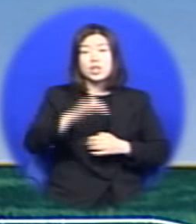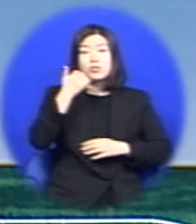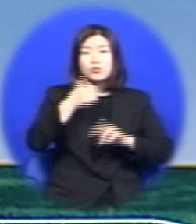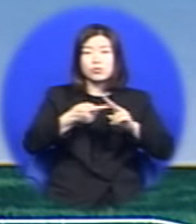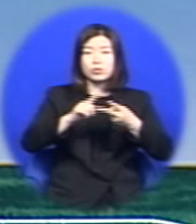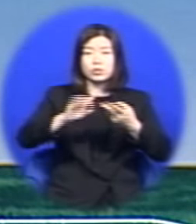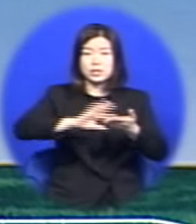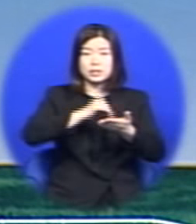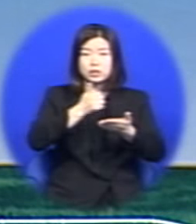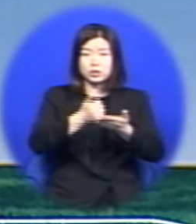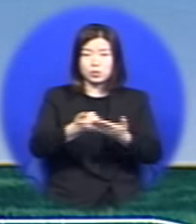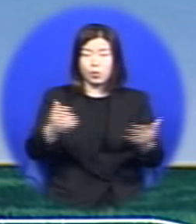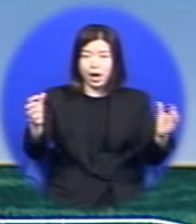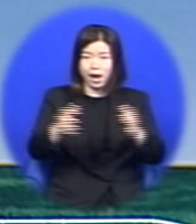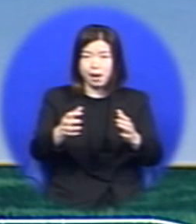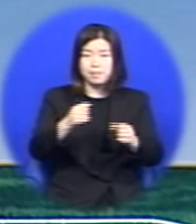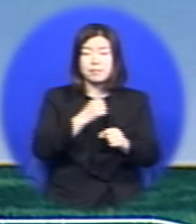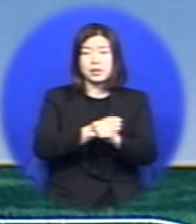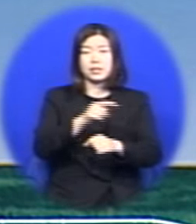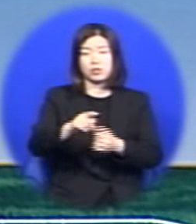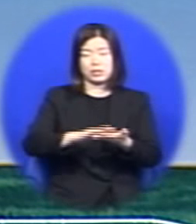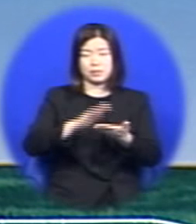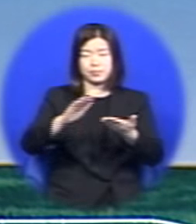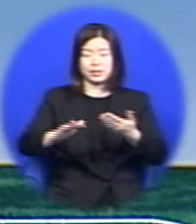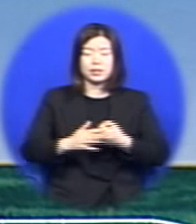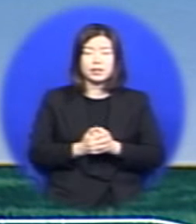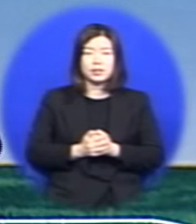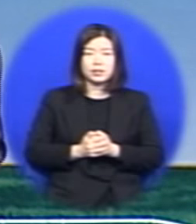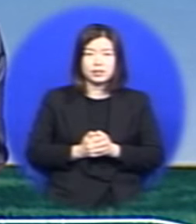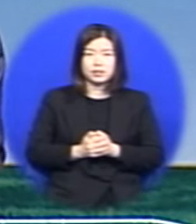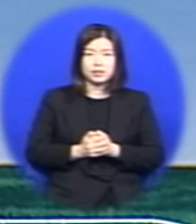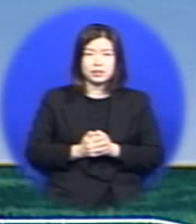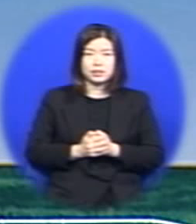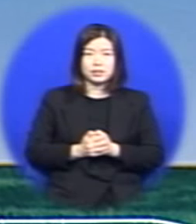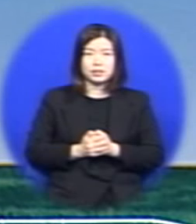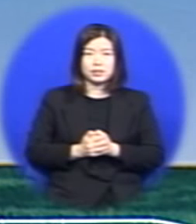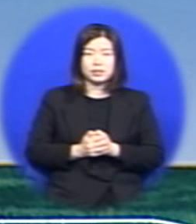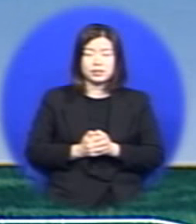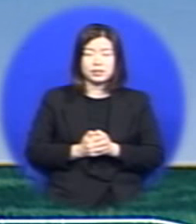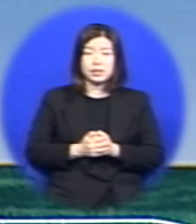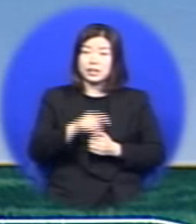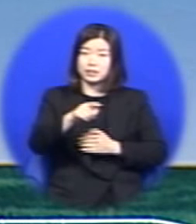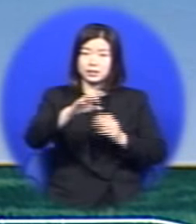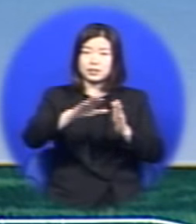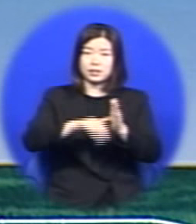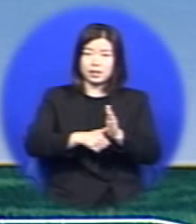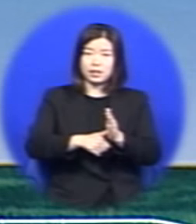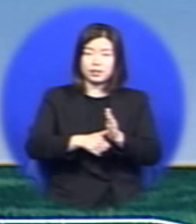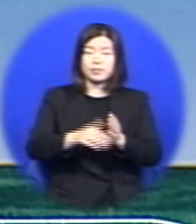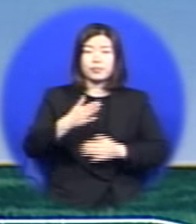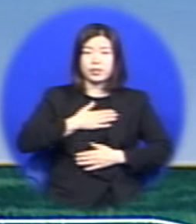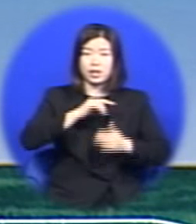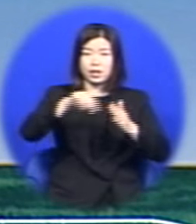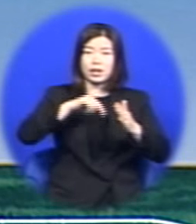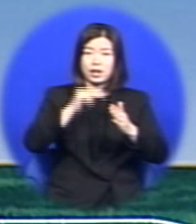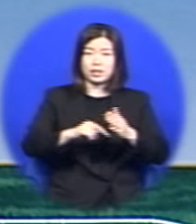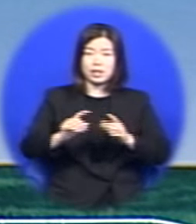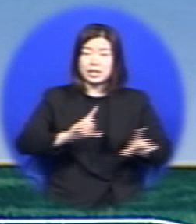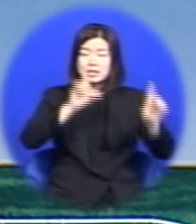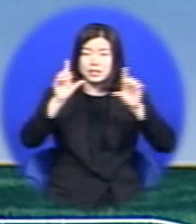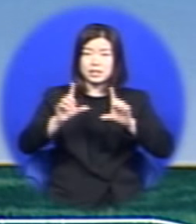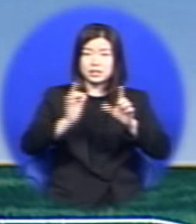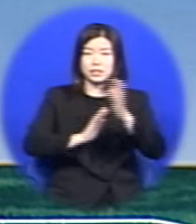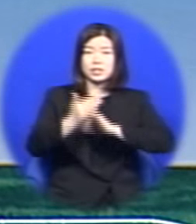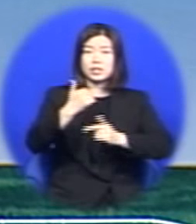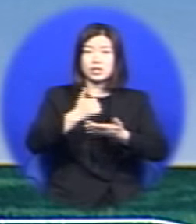누구든지 그리스도와 연합하는 것입니다. 그때 내 안에 사시는